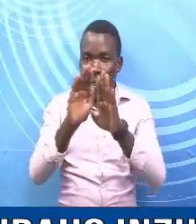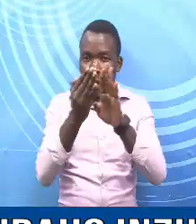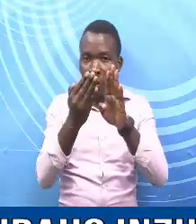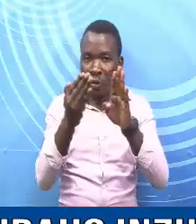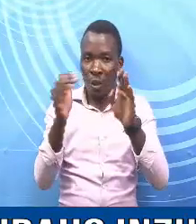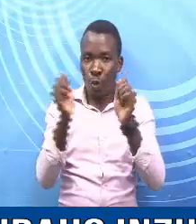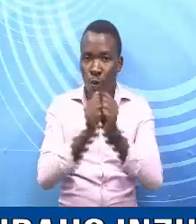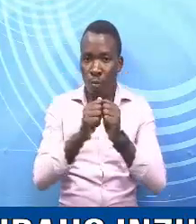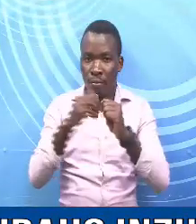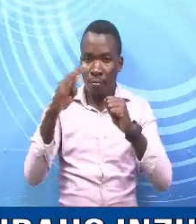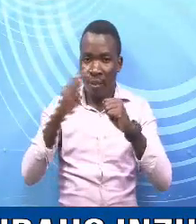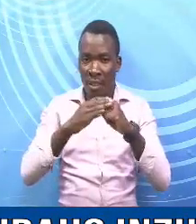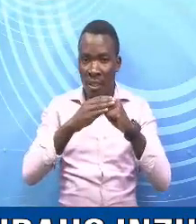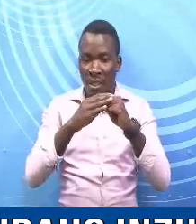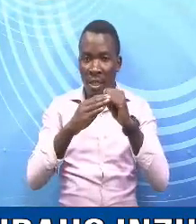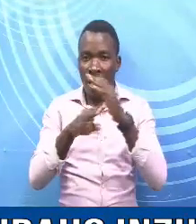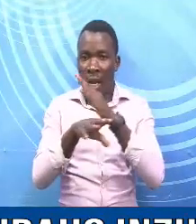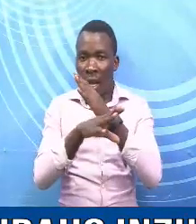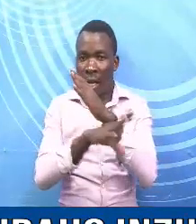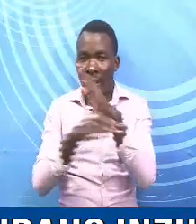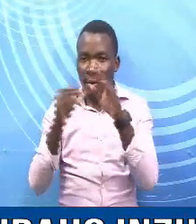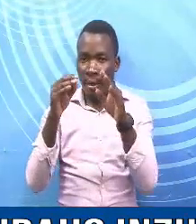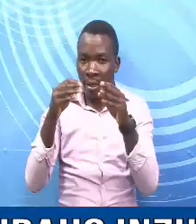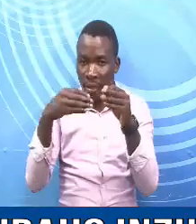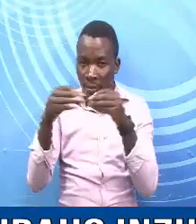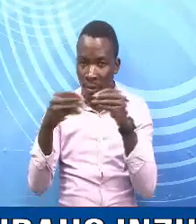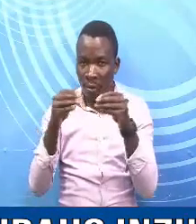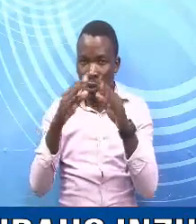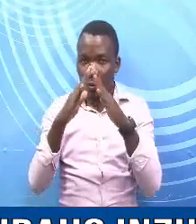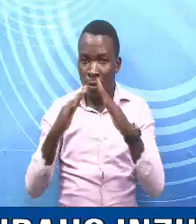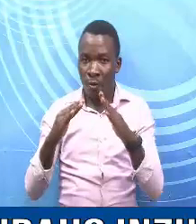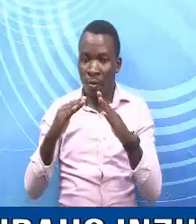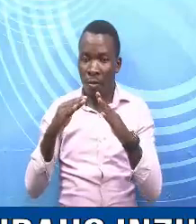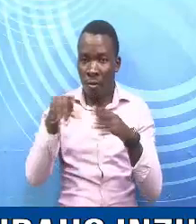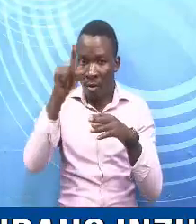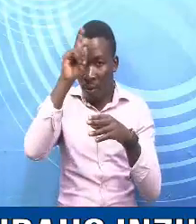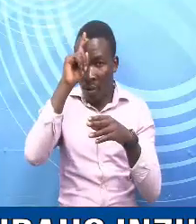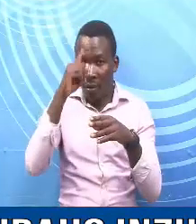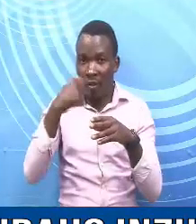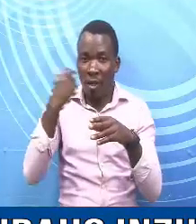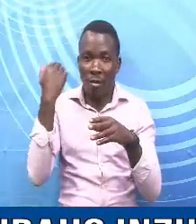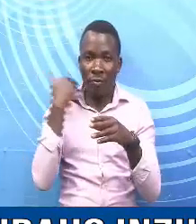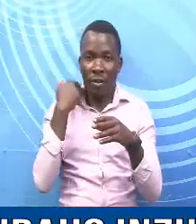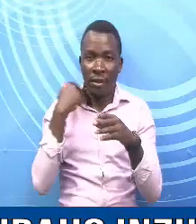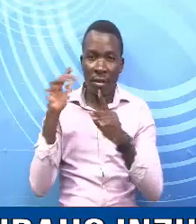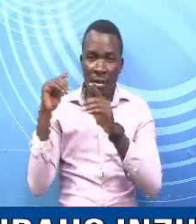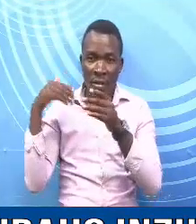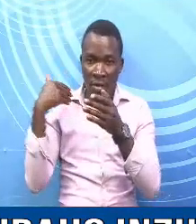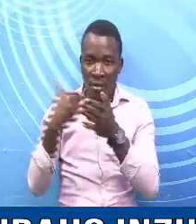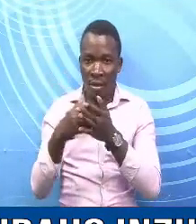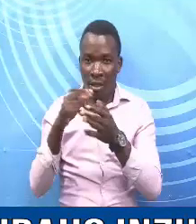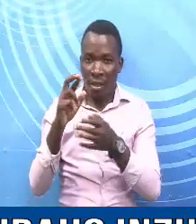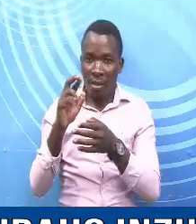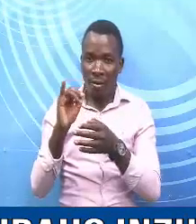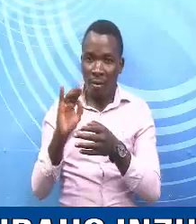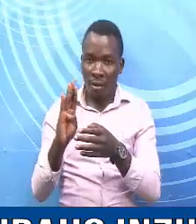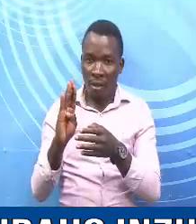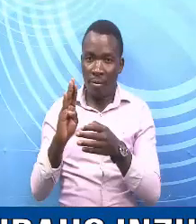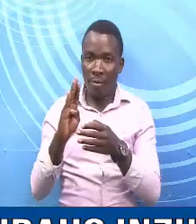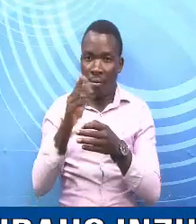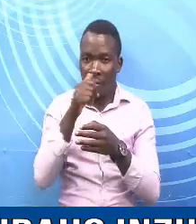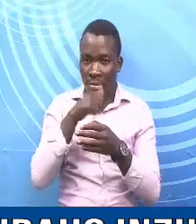ndetse hakanasahurwa n'ibyo mu nzu. Abaturage bavuga ko kandi ngo ibyo bisambu iyo bigeze kuri ribu bakingirwa ikibaba ntibabihane. Inkuru